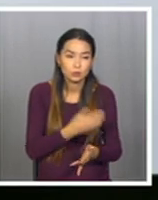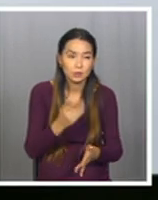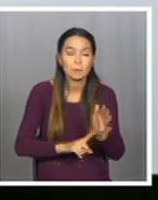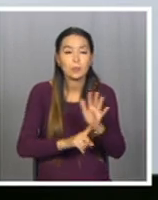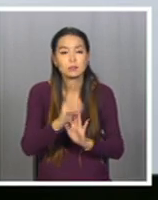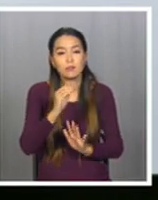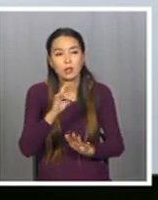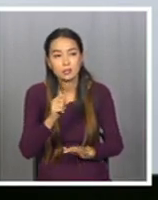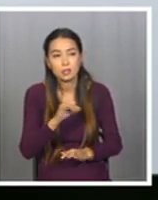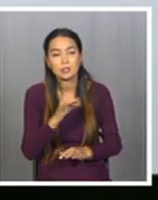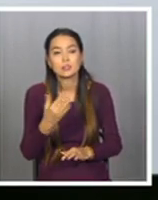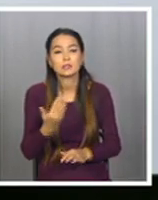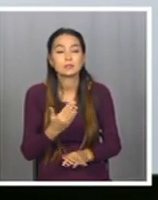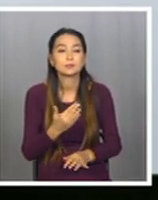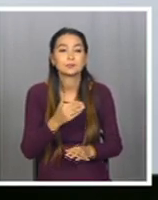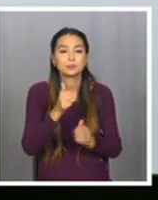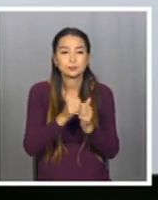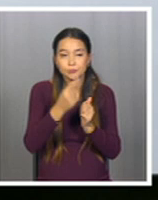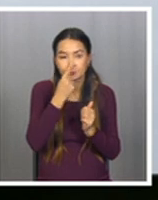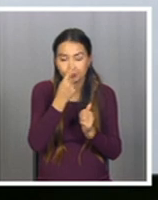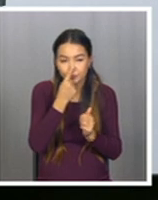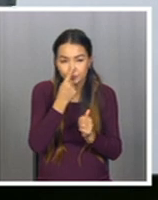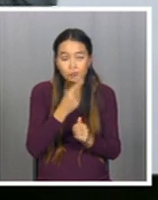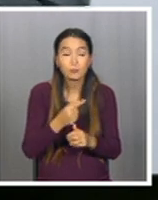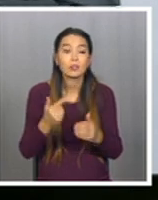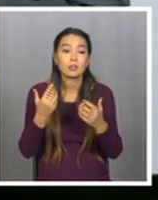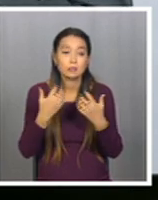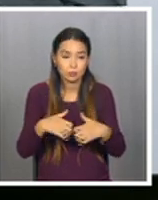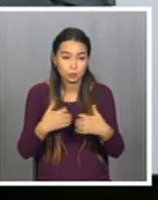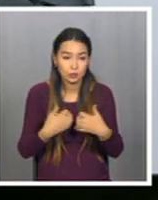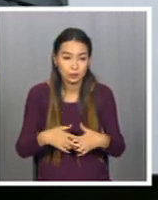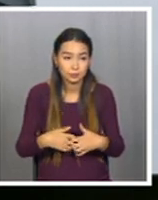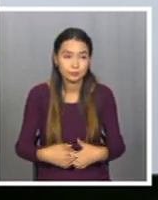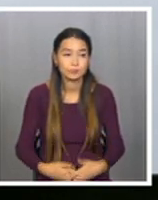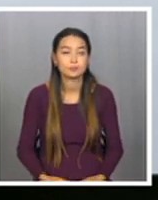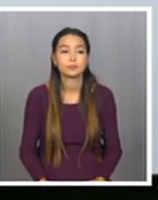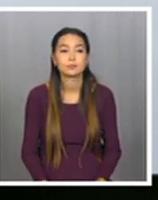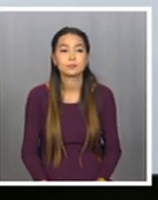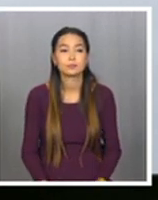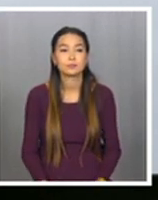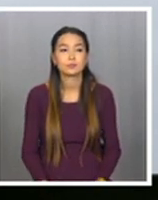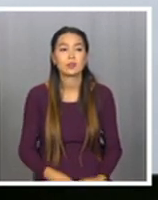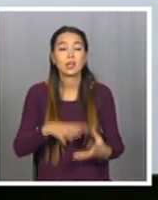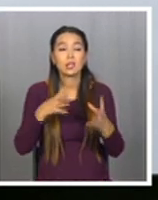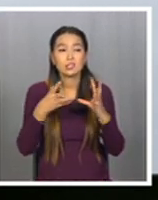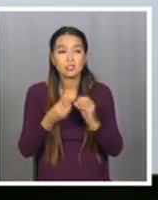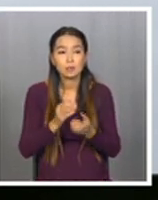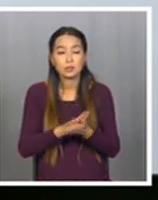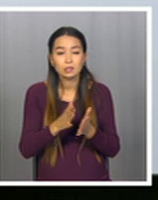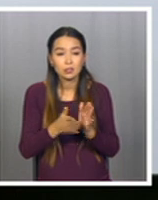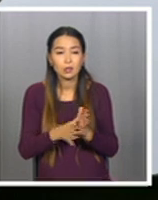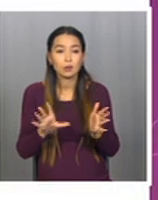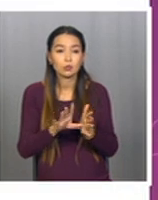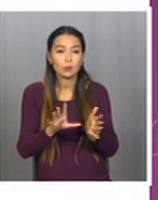және жиілігін. Енді есепті шығарайық. Жалпы жағдайда бізде тоқ күші, көріп тұрмыз, синус